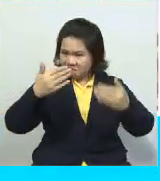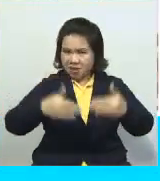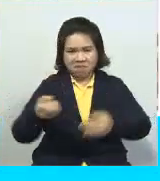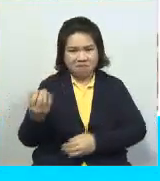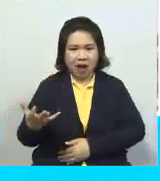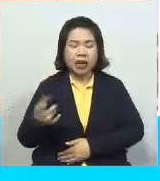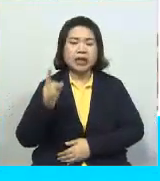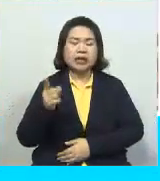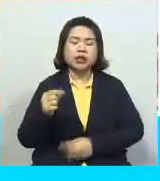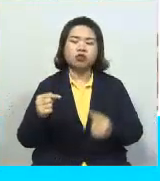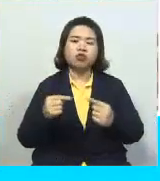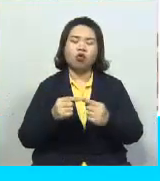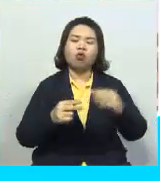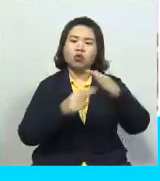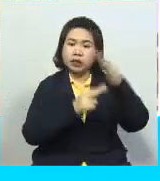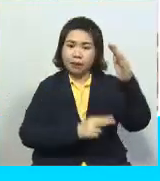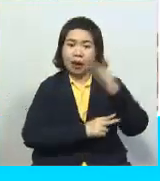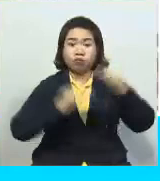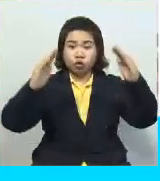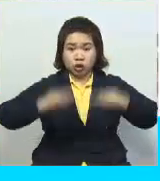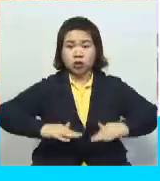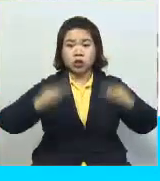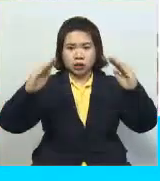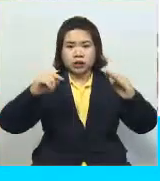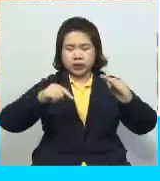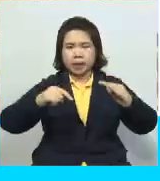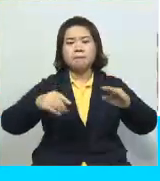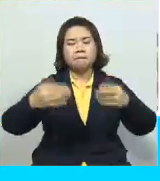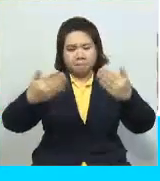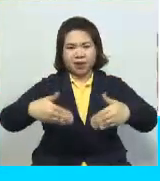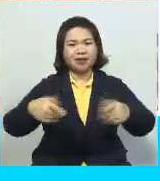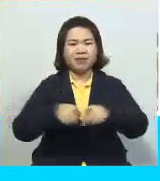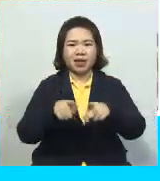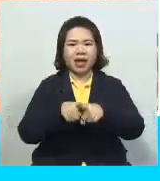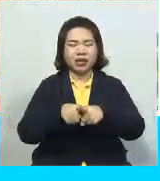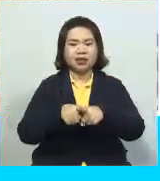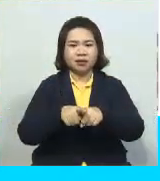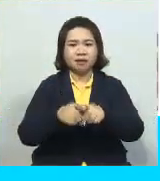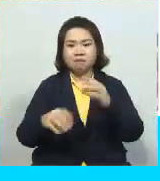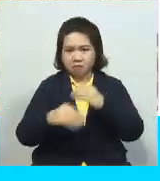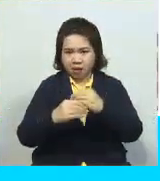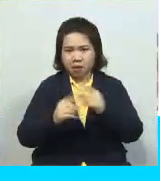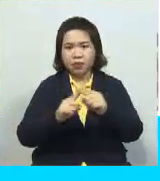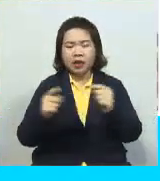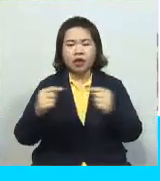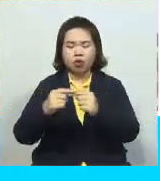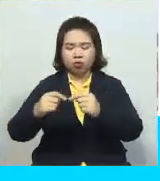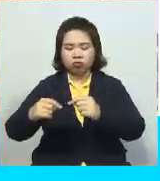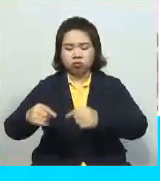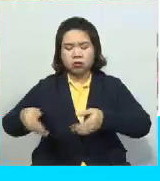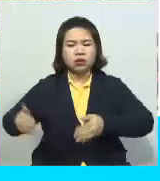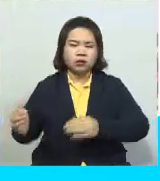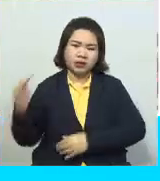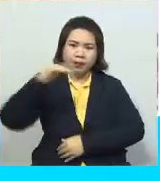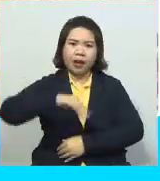ส่วนของสะพานพุทธเนี่ยตรงนี้ก็จะปิดนะครับเพิ่มเติมขึ้นมานะครับแต่สะพานพระปกเกล้าเราไม่ได้ปิด